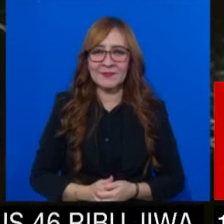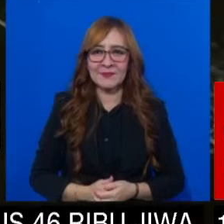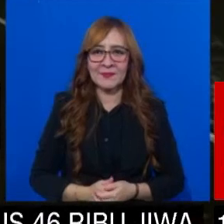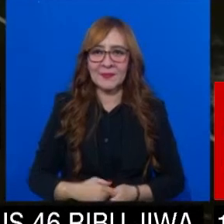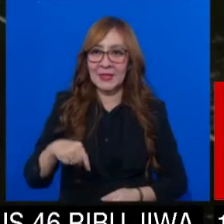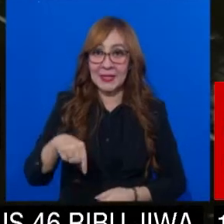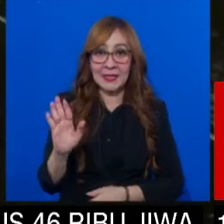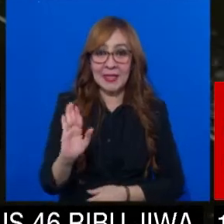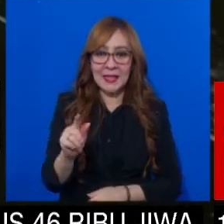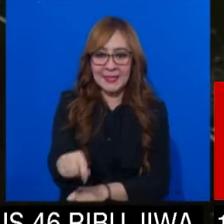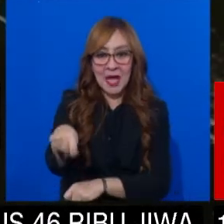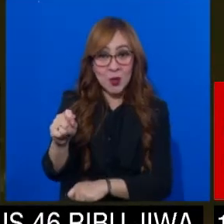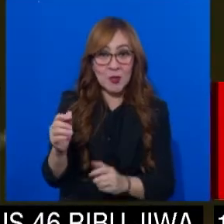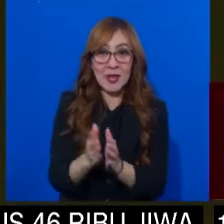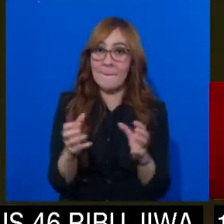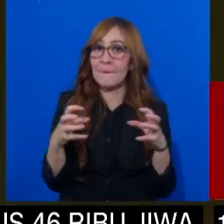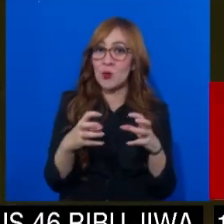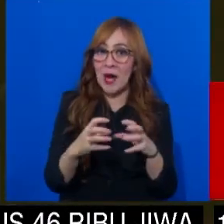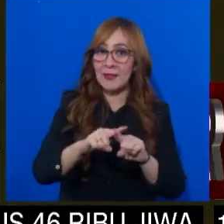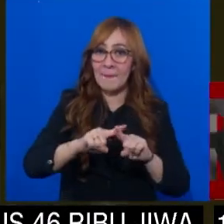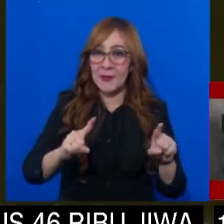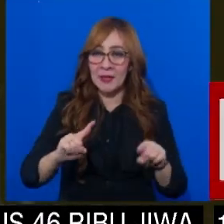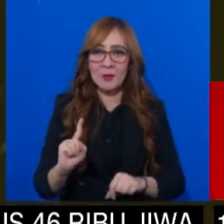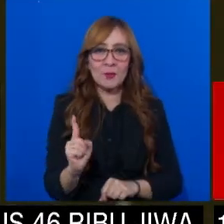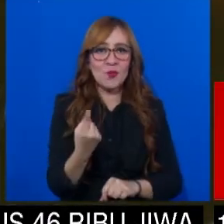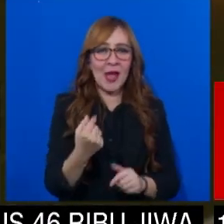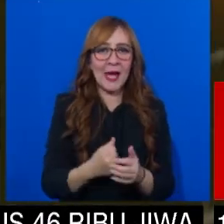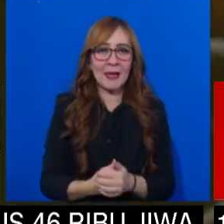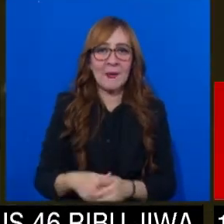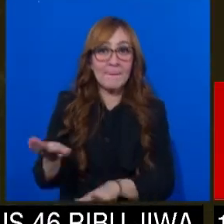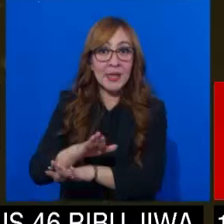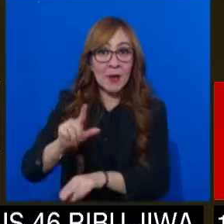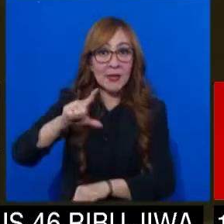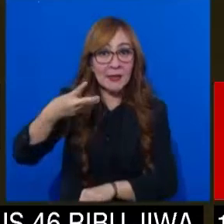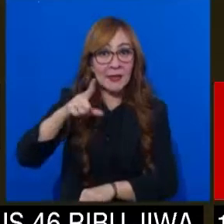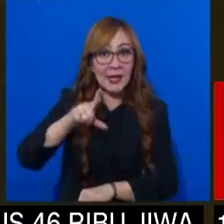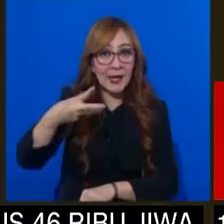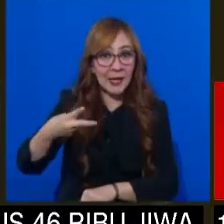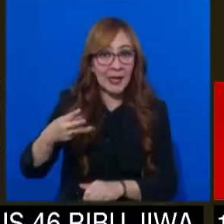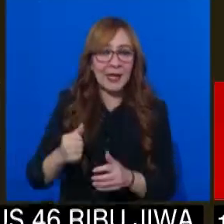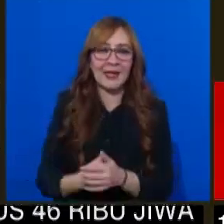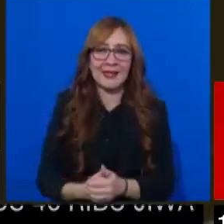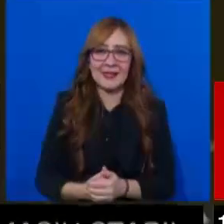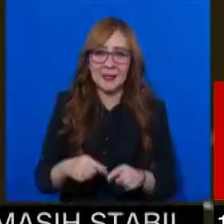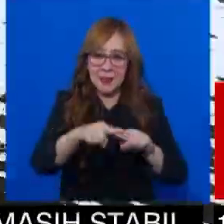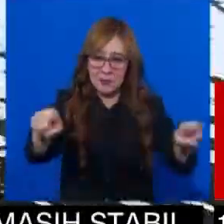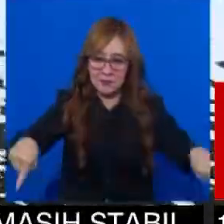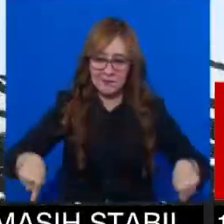Kini tidak hanya sayuran dan juga buah, namun mulai membudidayakan lele dan ikan air tawar di dalam kolam terpal.